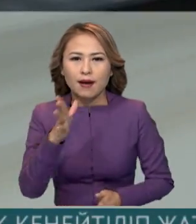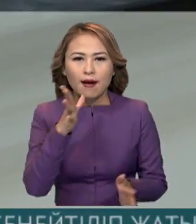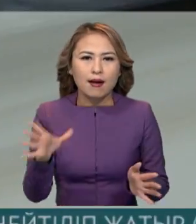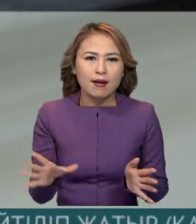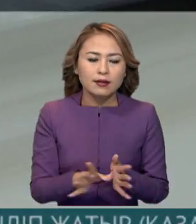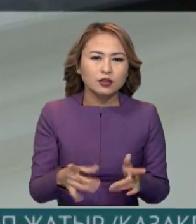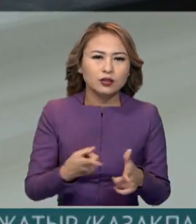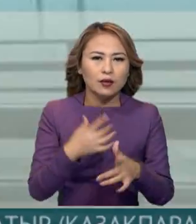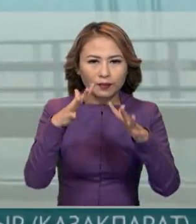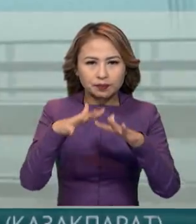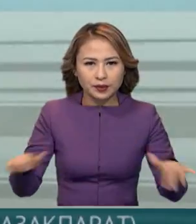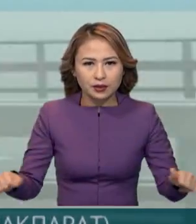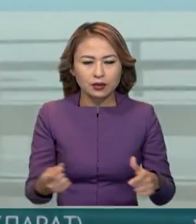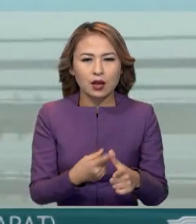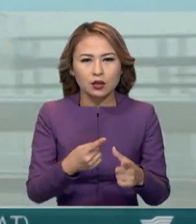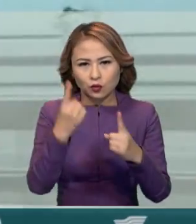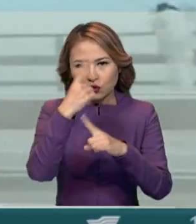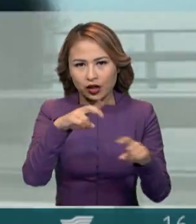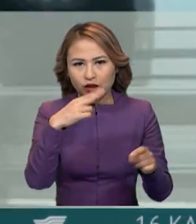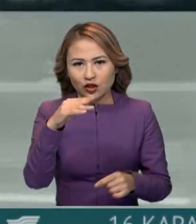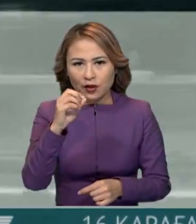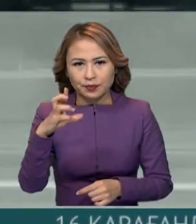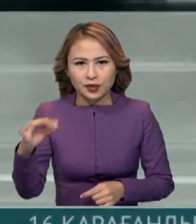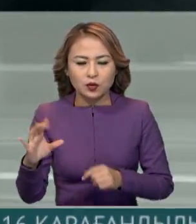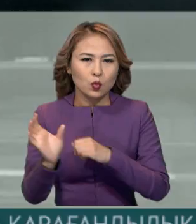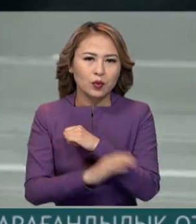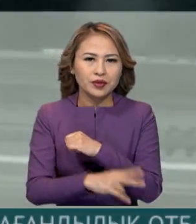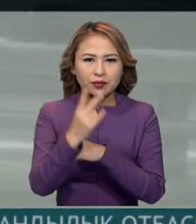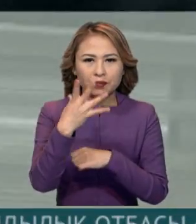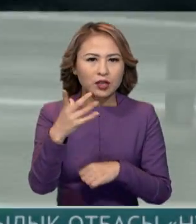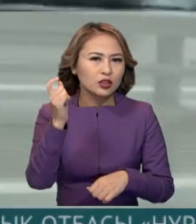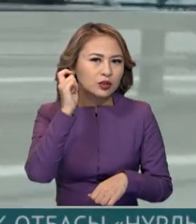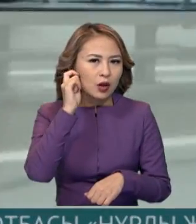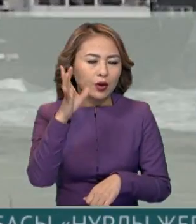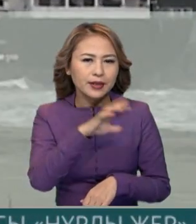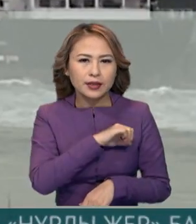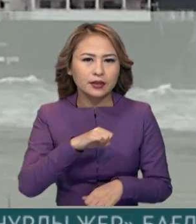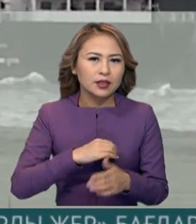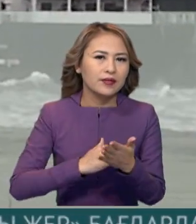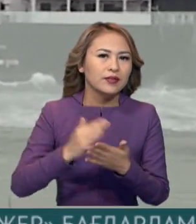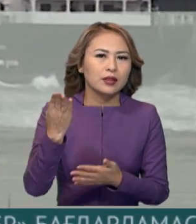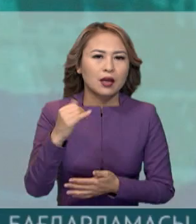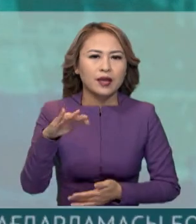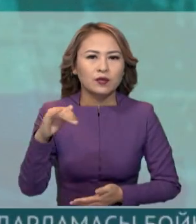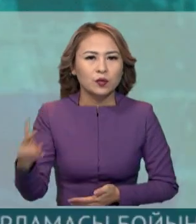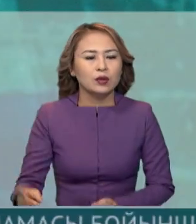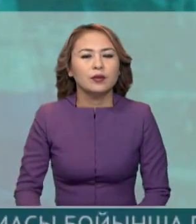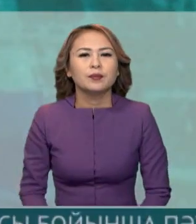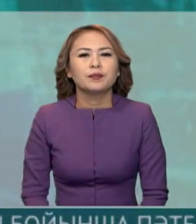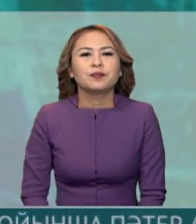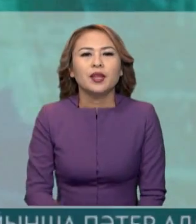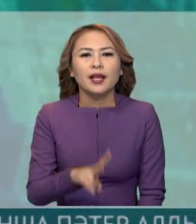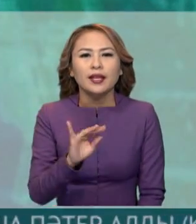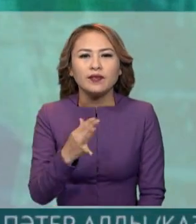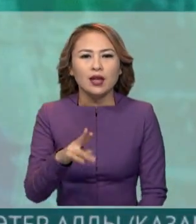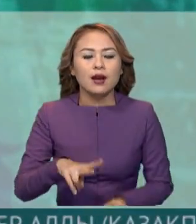тұрғын электр жарығынсыз қалды. Мамандардың айтуынша, Джеби соңғы 25 жылдағы ең жойқын тайфун.